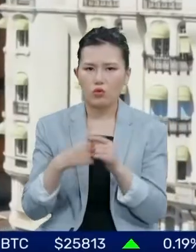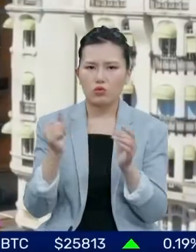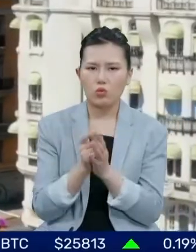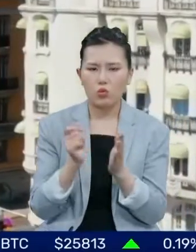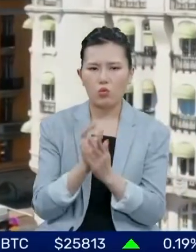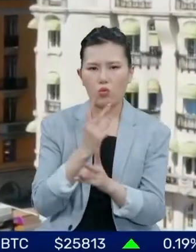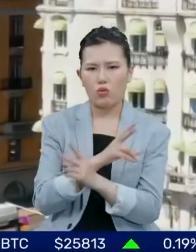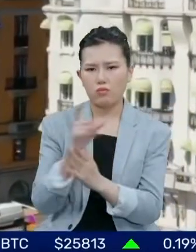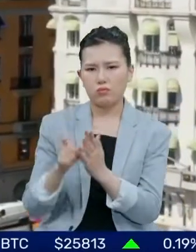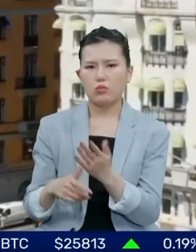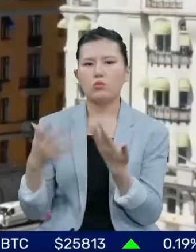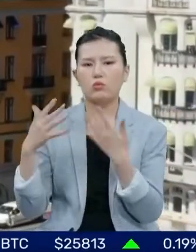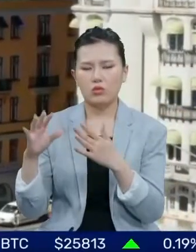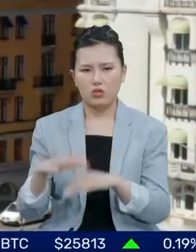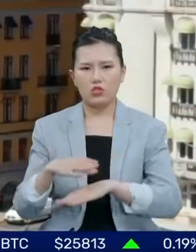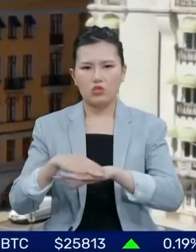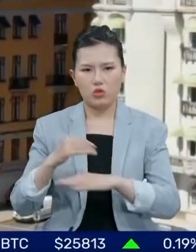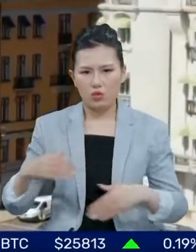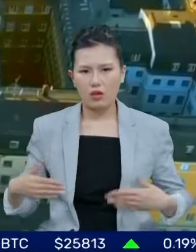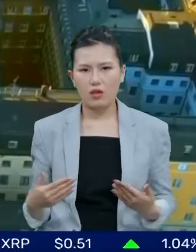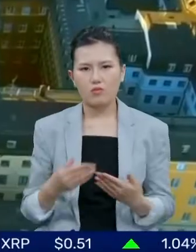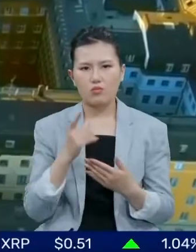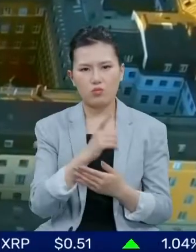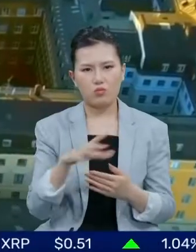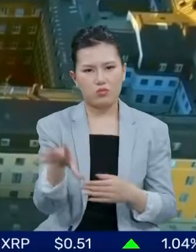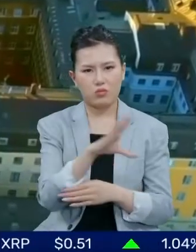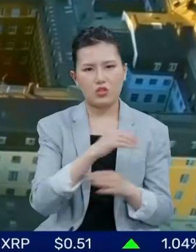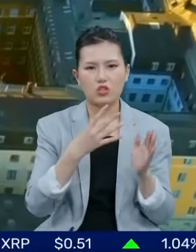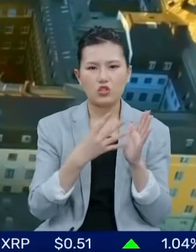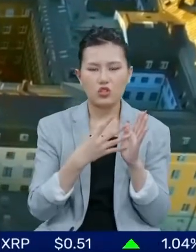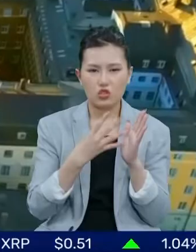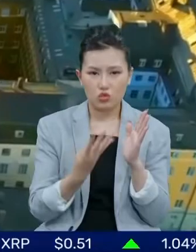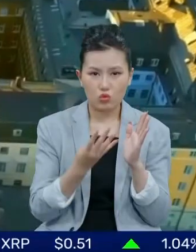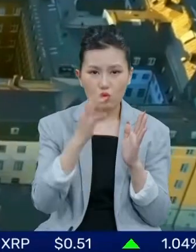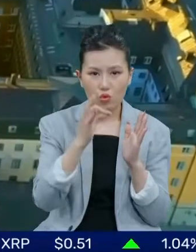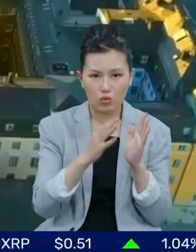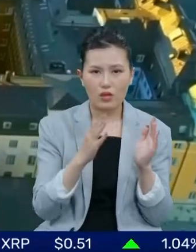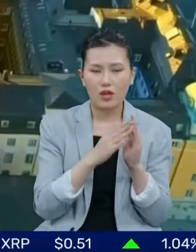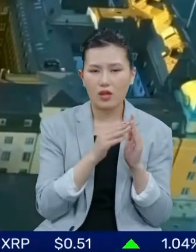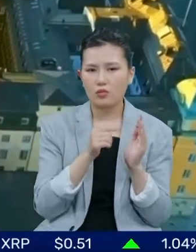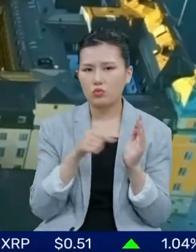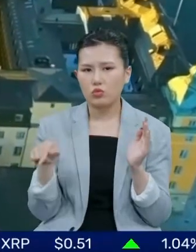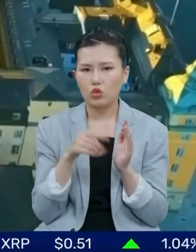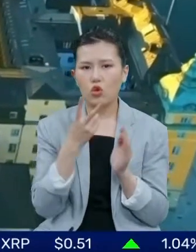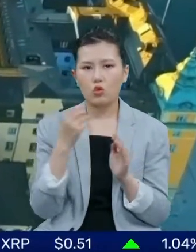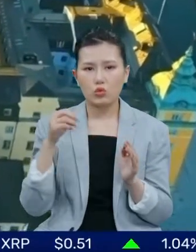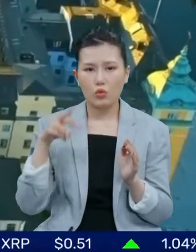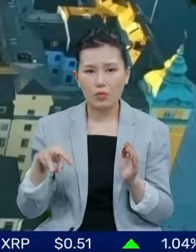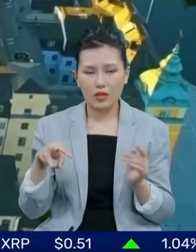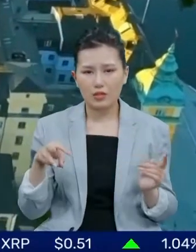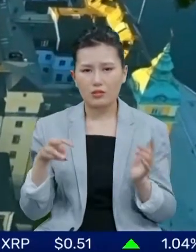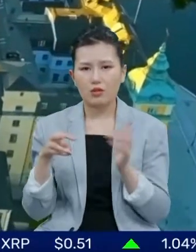өгсөн байдаг. Шведийн хотуудад оршин суудаг иргэдийн 94% нь гэрээсээ 200 метрийн зайд амарч зугаалах нэг ногоон байгууламжтай гэх судалгаа